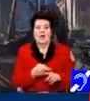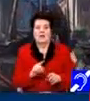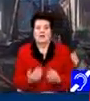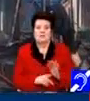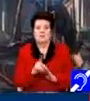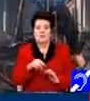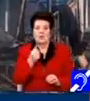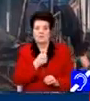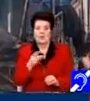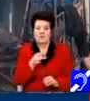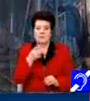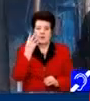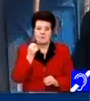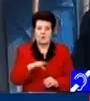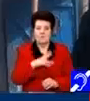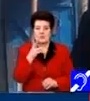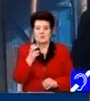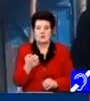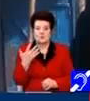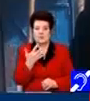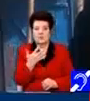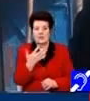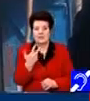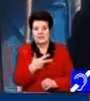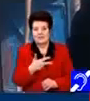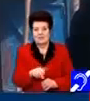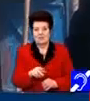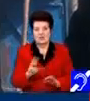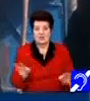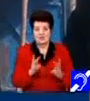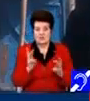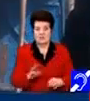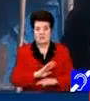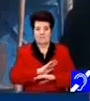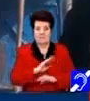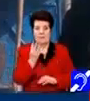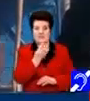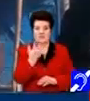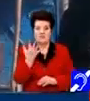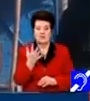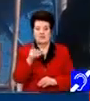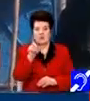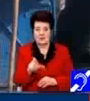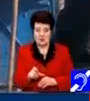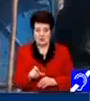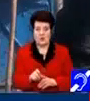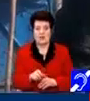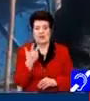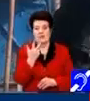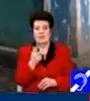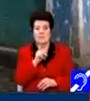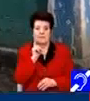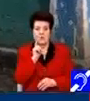începutul acestui an, în Republica Moldova au fost 330 de incendii în care și-au pierdut viața 45 de persoane, dintre care